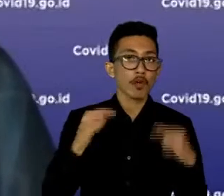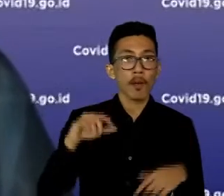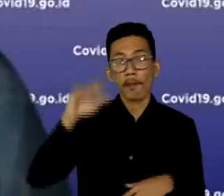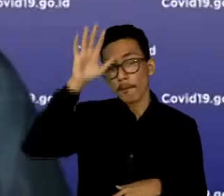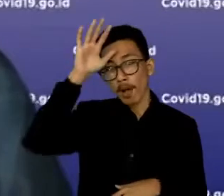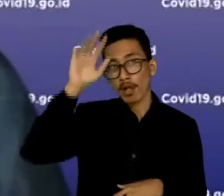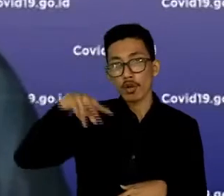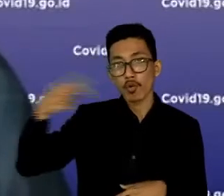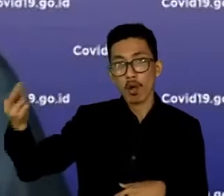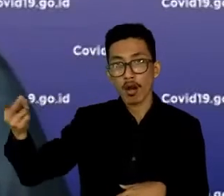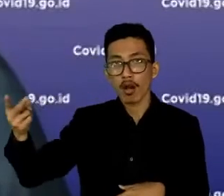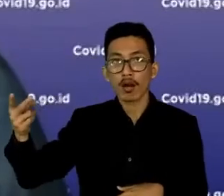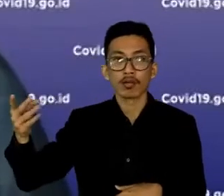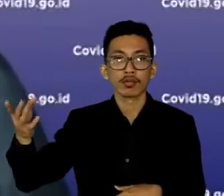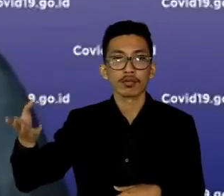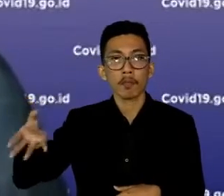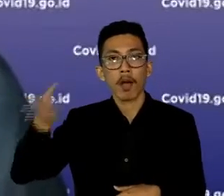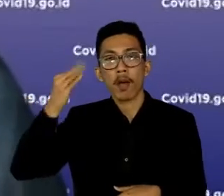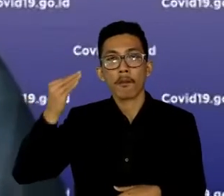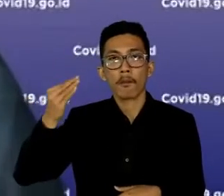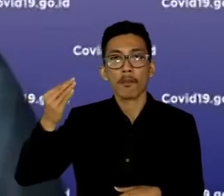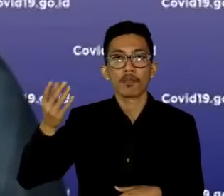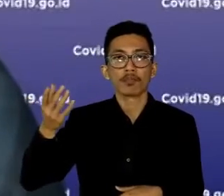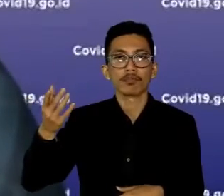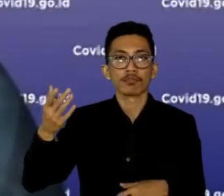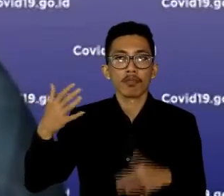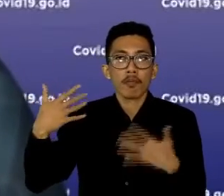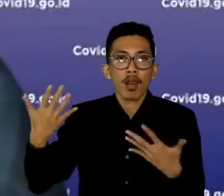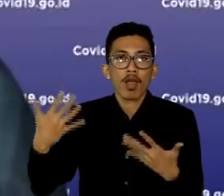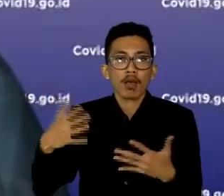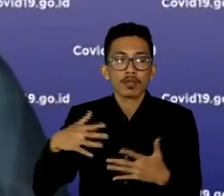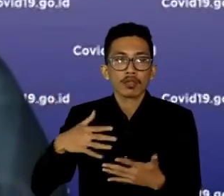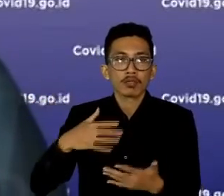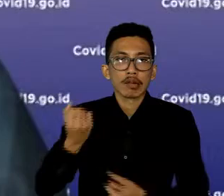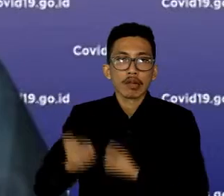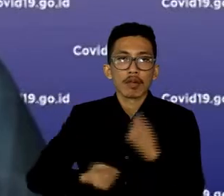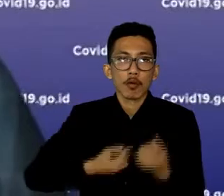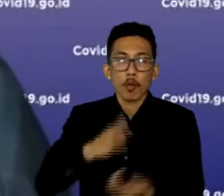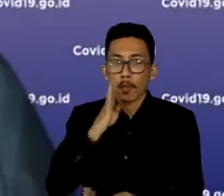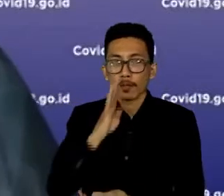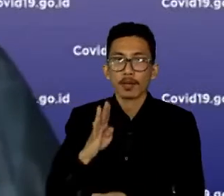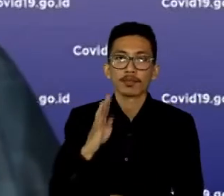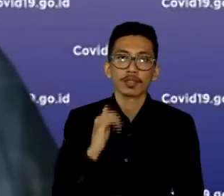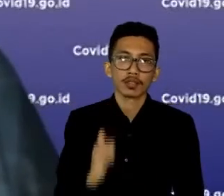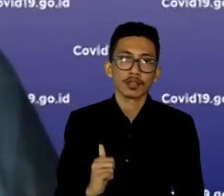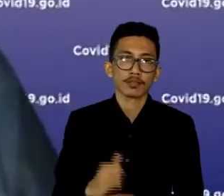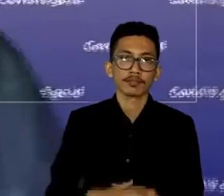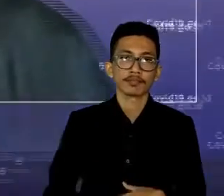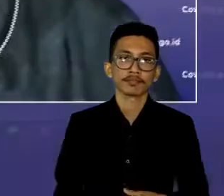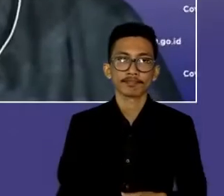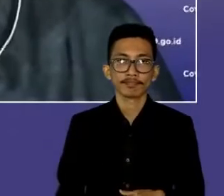sama-sama paham dan mengimplementasikan dan komitmen melaksanakan. Iya. Dan